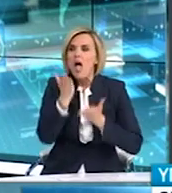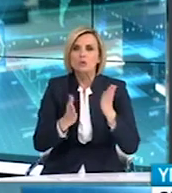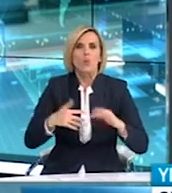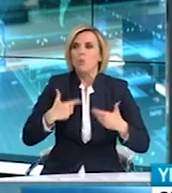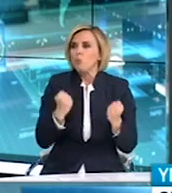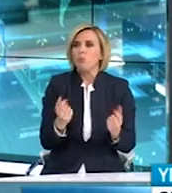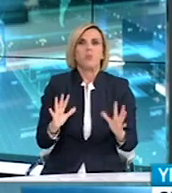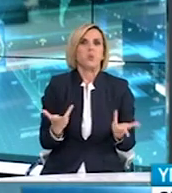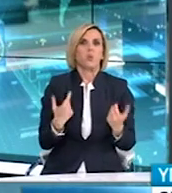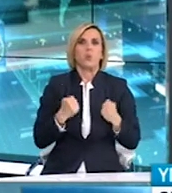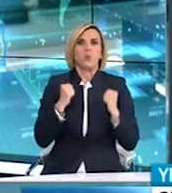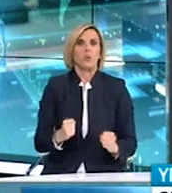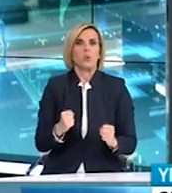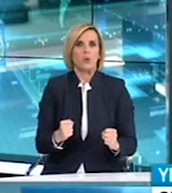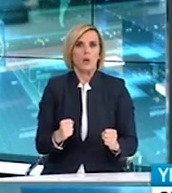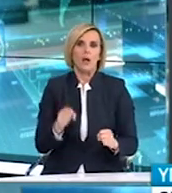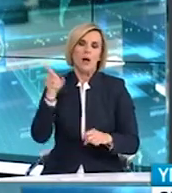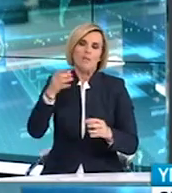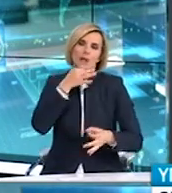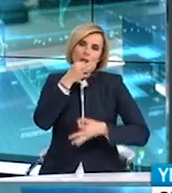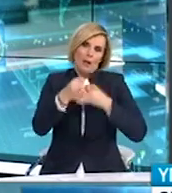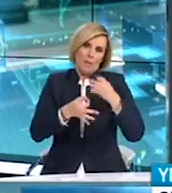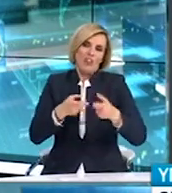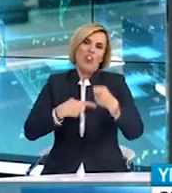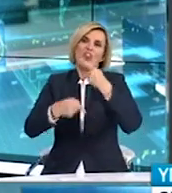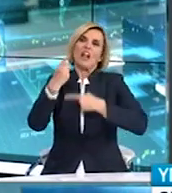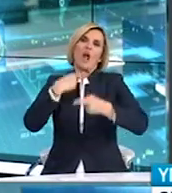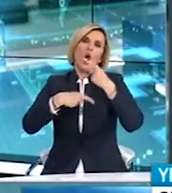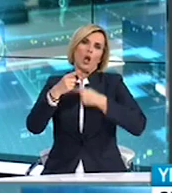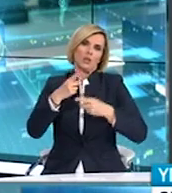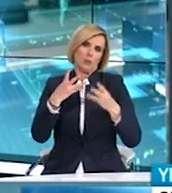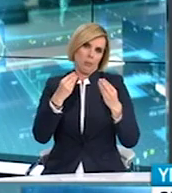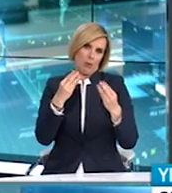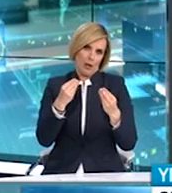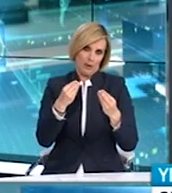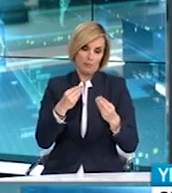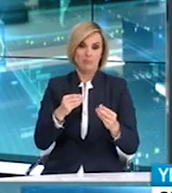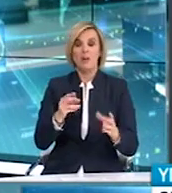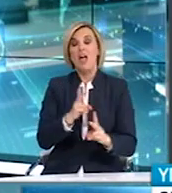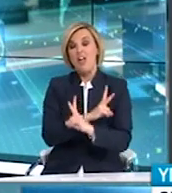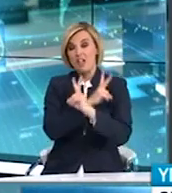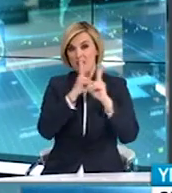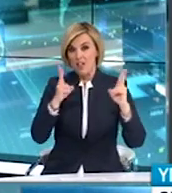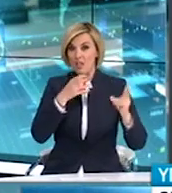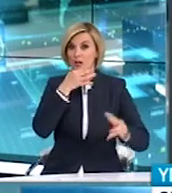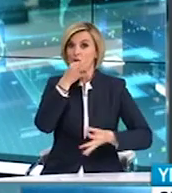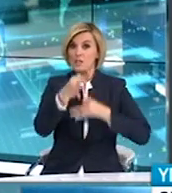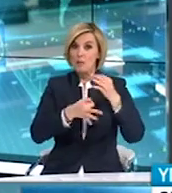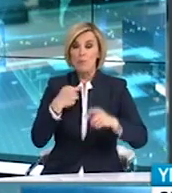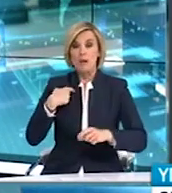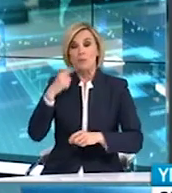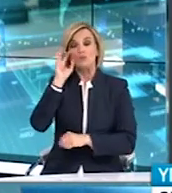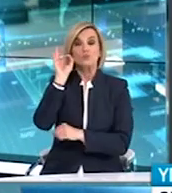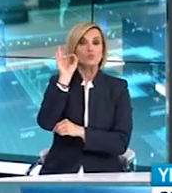προβάλλουν, επικαλούμενοι δήθεν προσωπικά δεδομένα. Πιο συγκεκριμένα, πρέπει να ξεκαθαριστεί ότι η έμφασή μας είναι